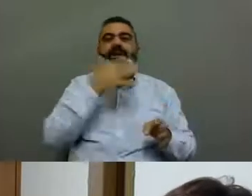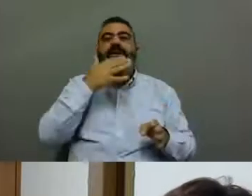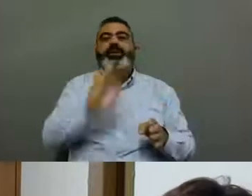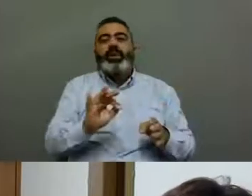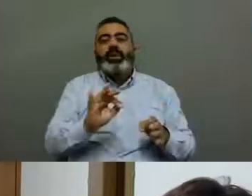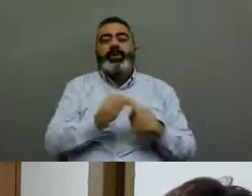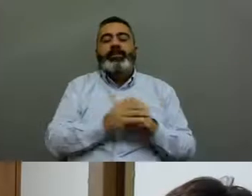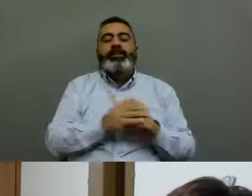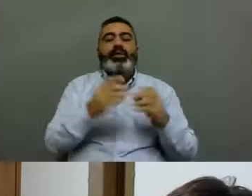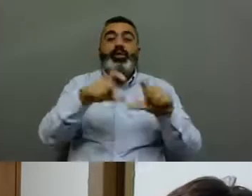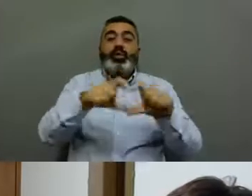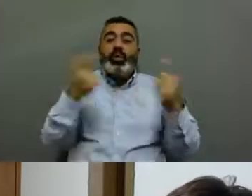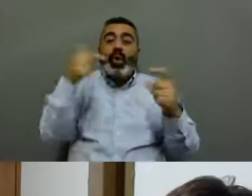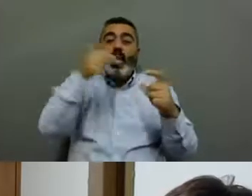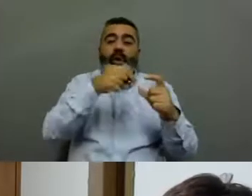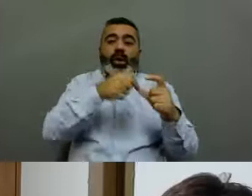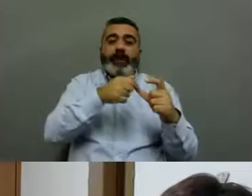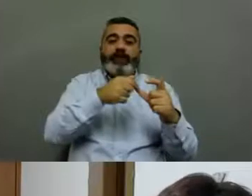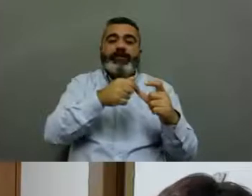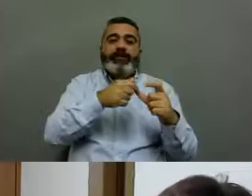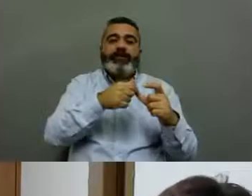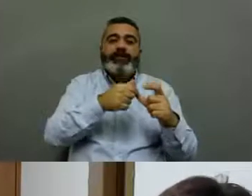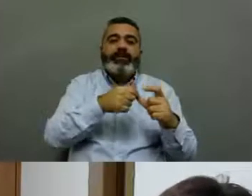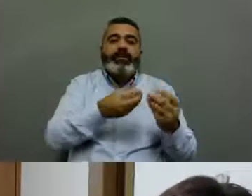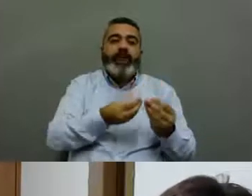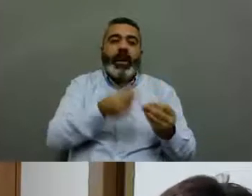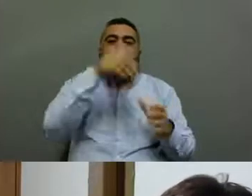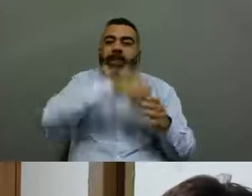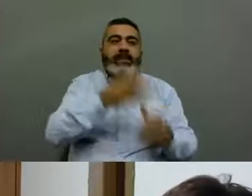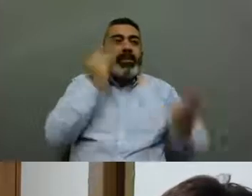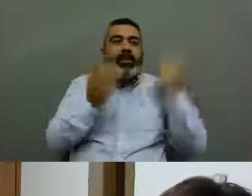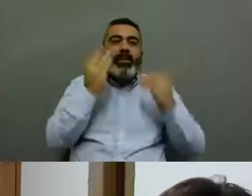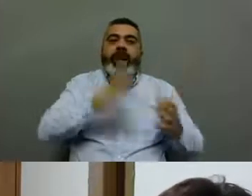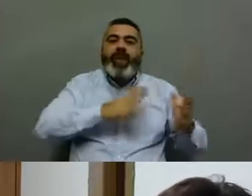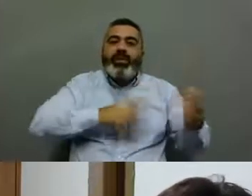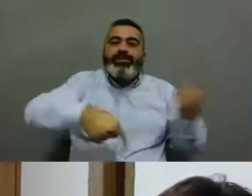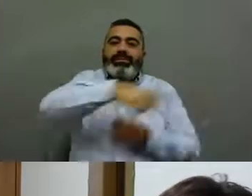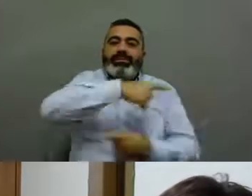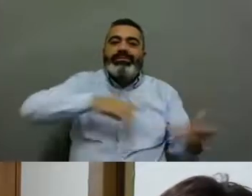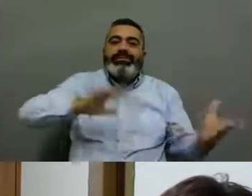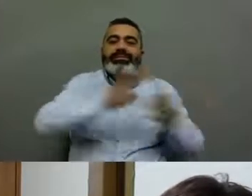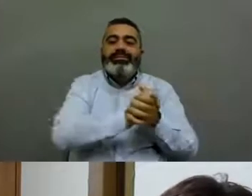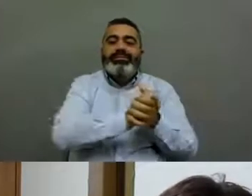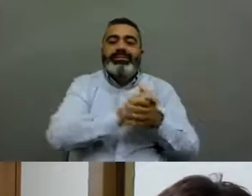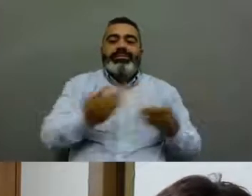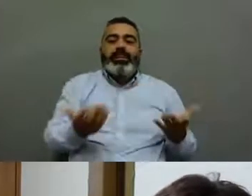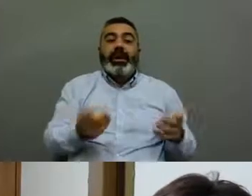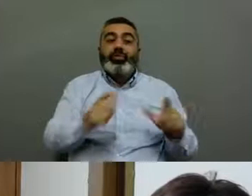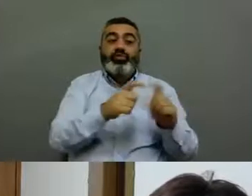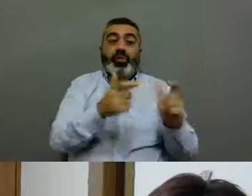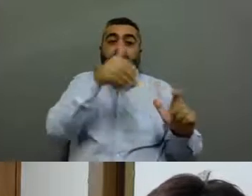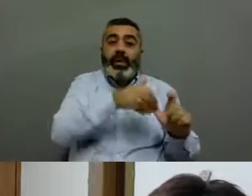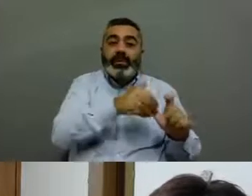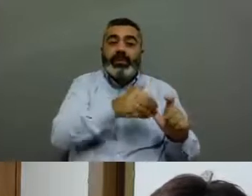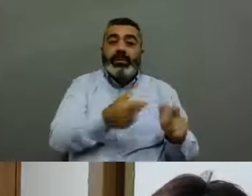το σχολείο αποτελεί μία έκφραση ανθρωπιάς. Αλλά ταυτοχρόνως το σχολείο αποτελεί και